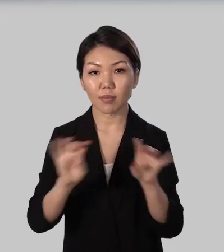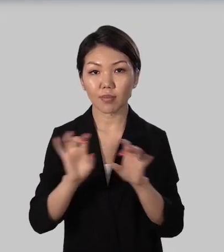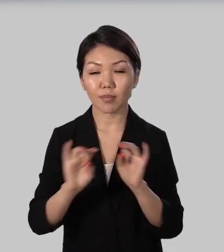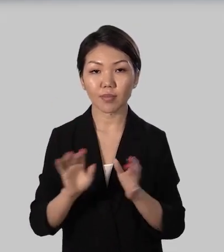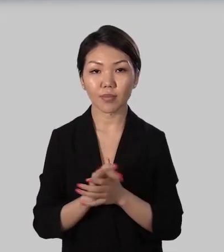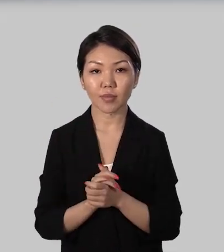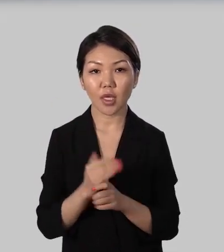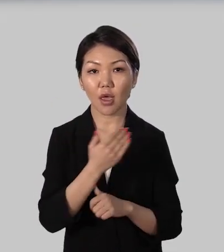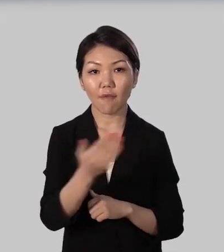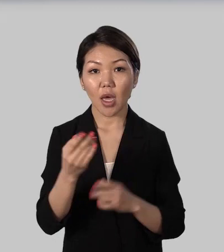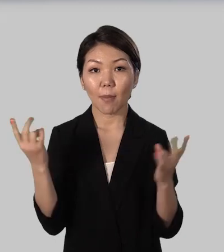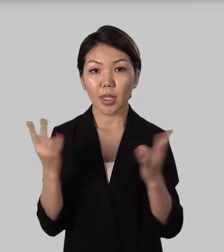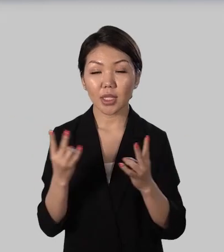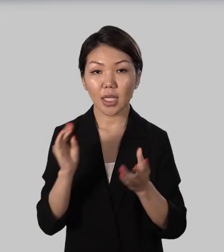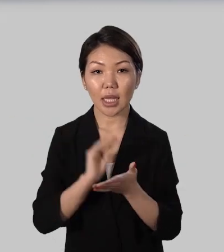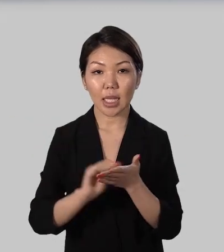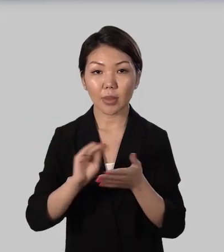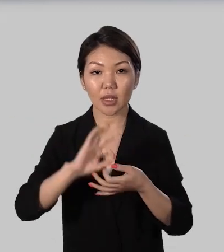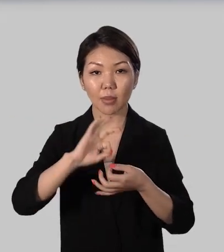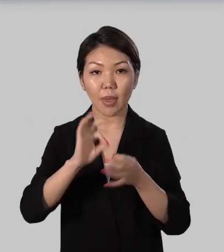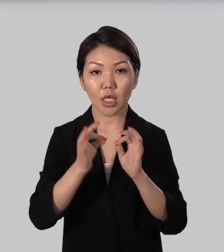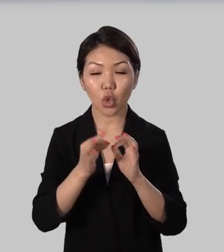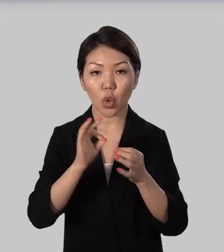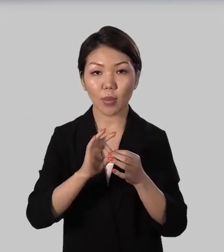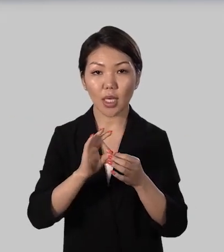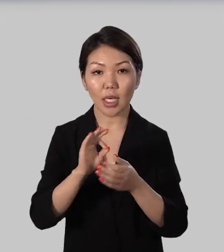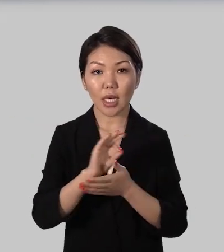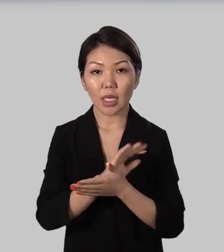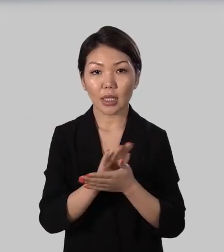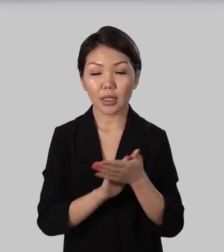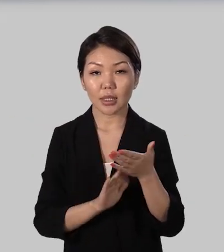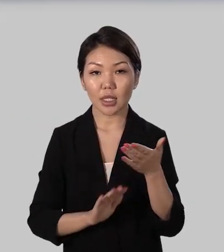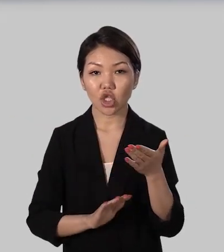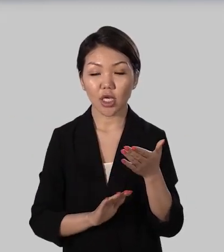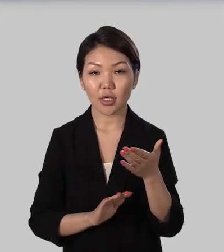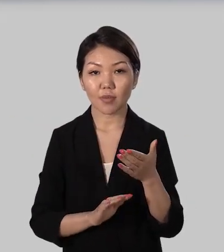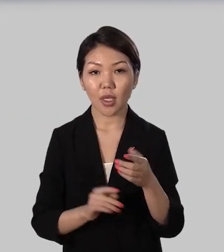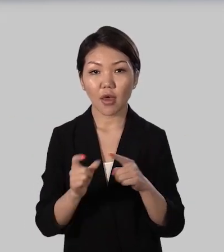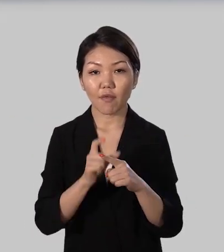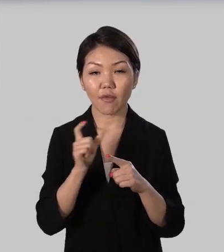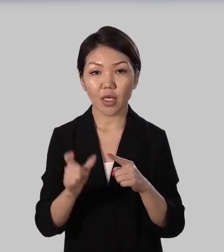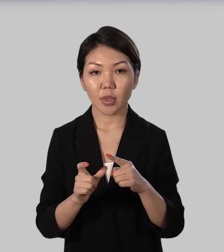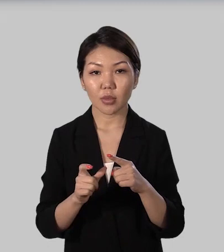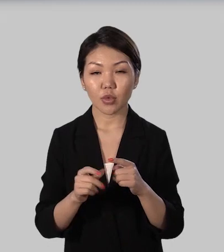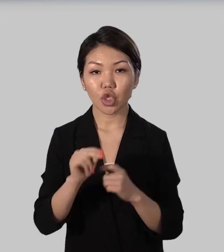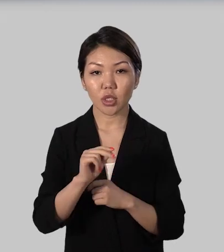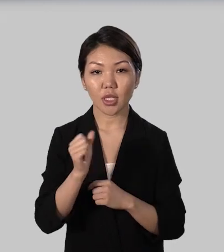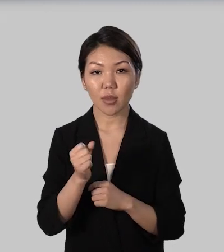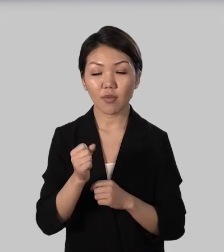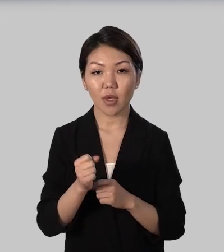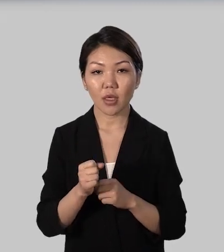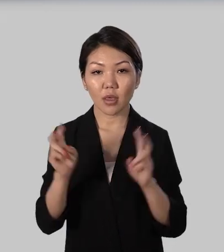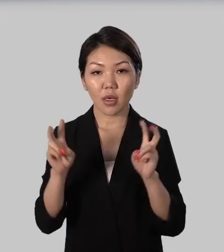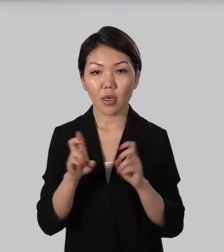вам предстоит написать подробное изложение фрагмента из повести чингиза айтматова белый